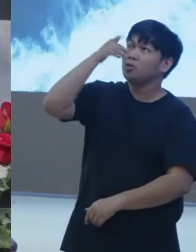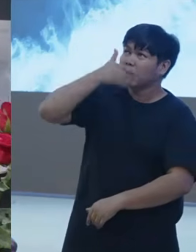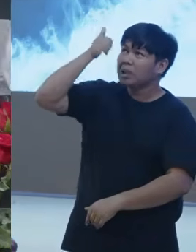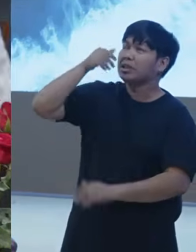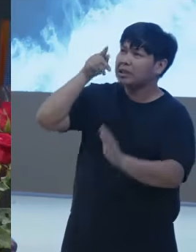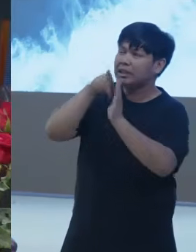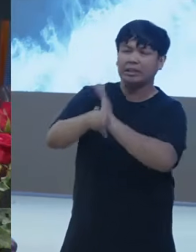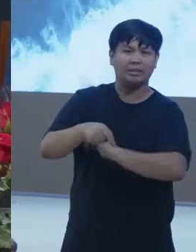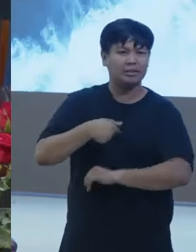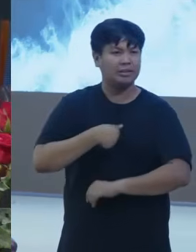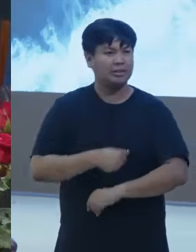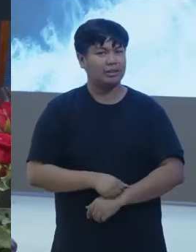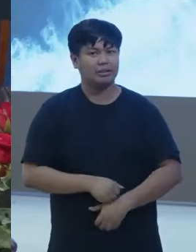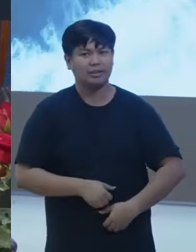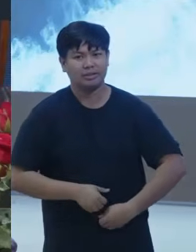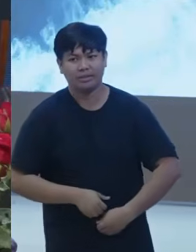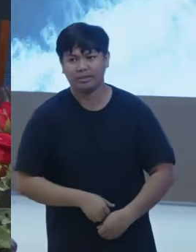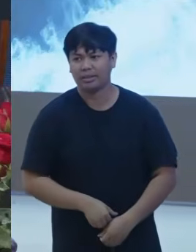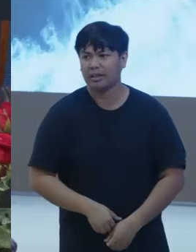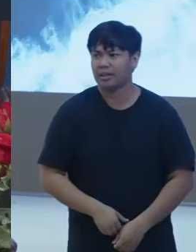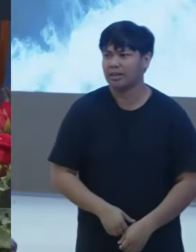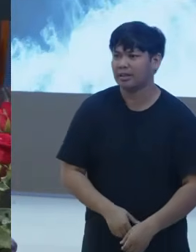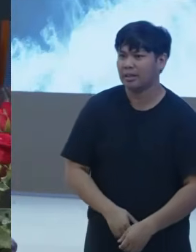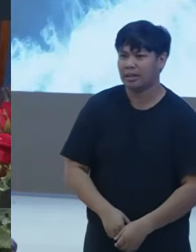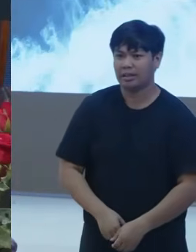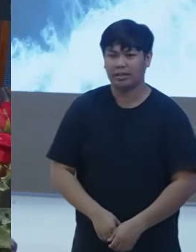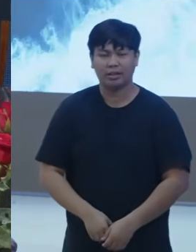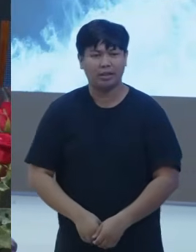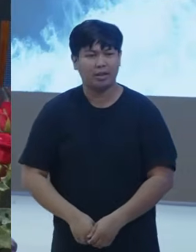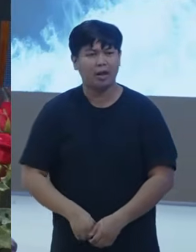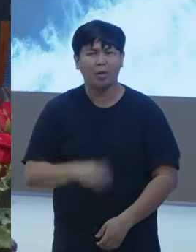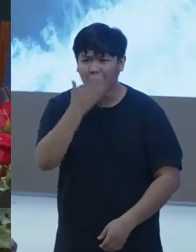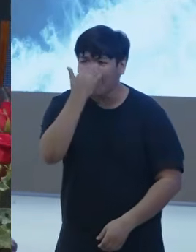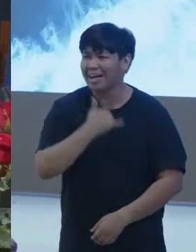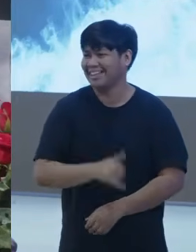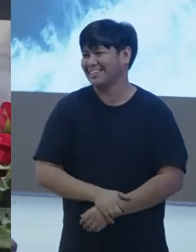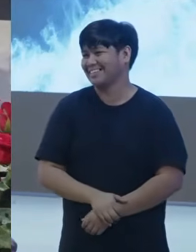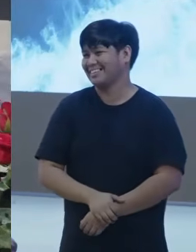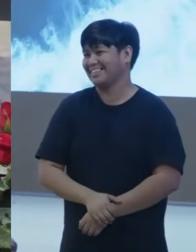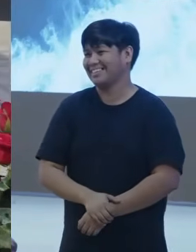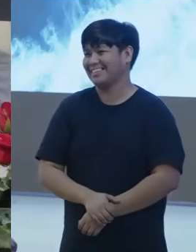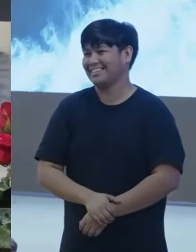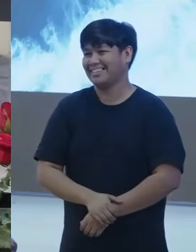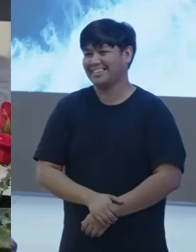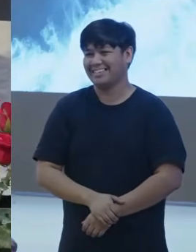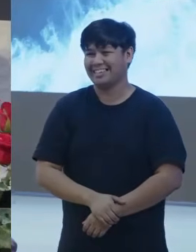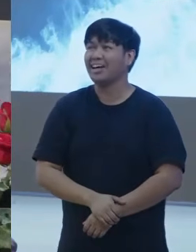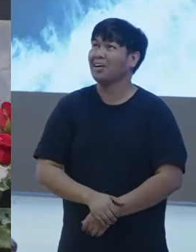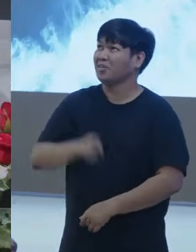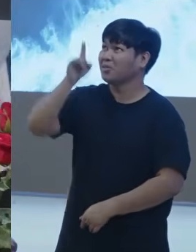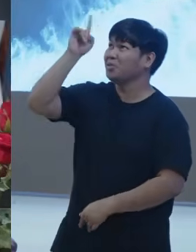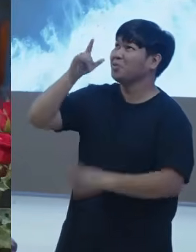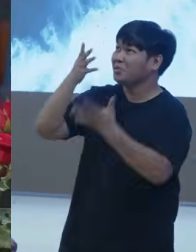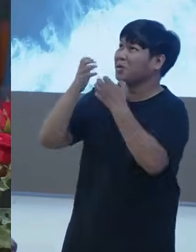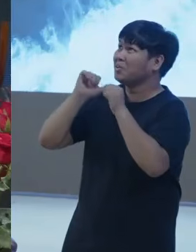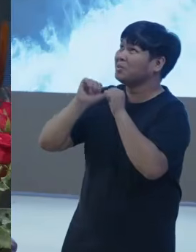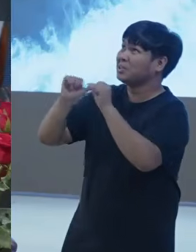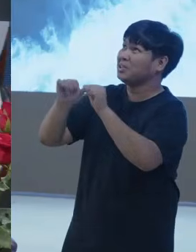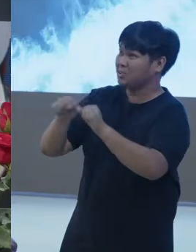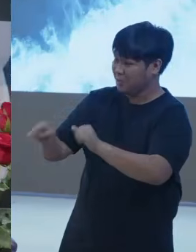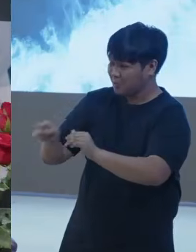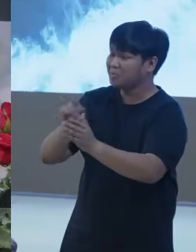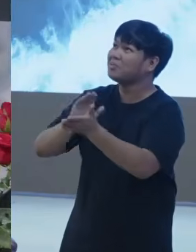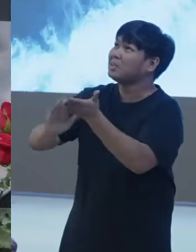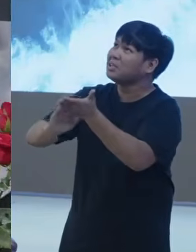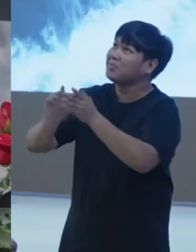Akala ko ba maawain? Steadfast love. Please take my life from me. Yung pa rin ang gusto mo? Yun ang gusto niya